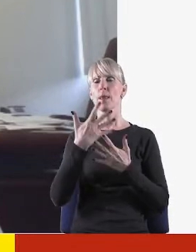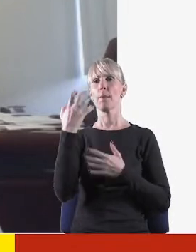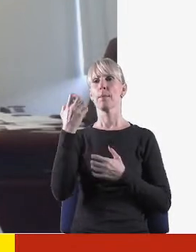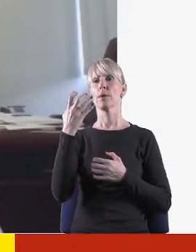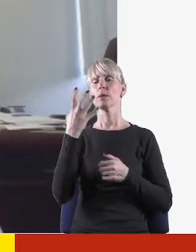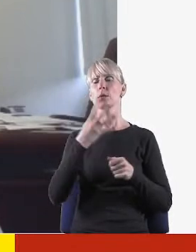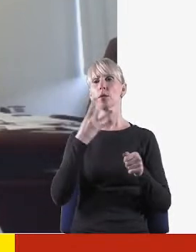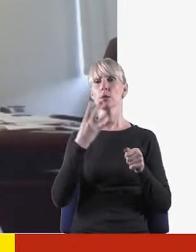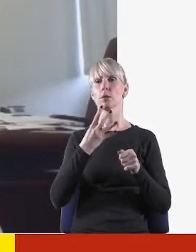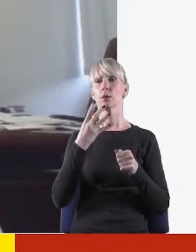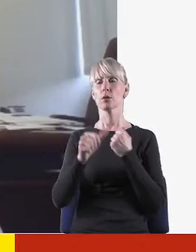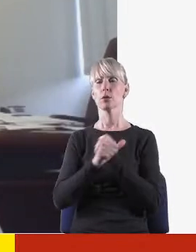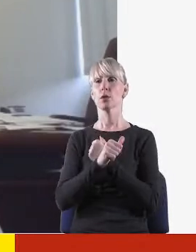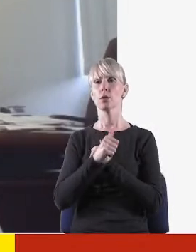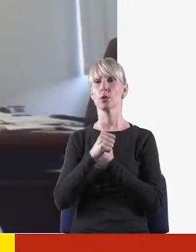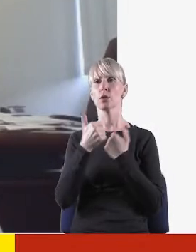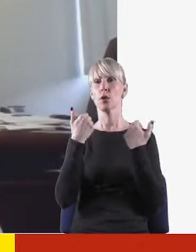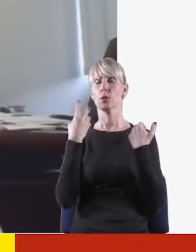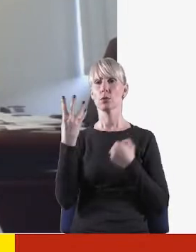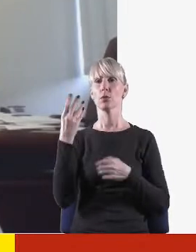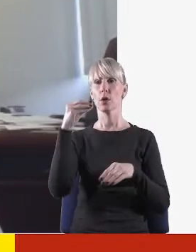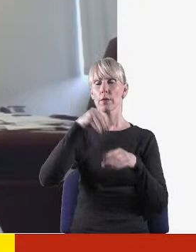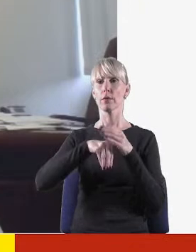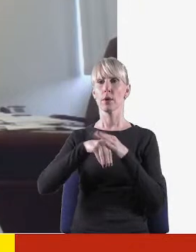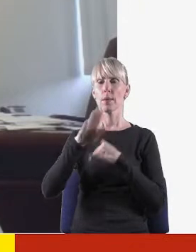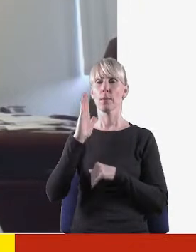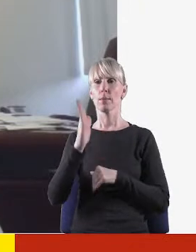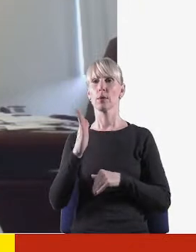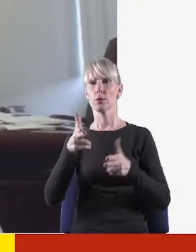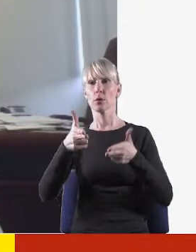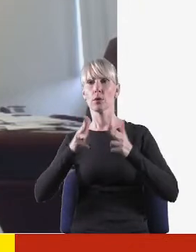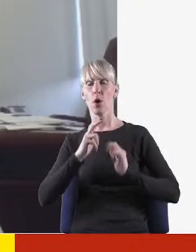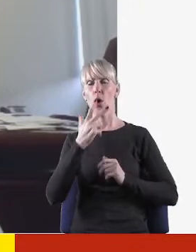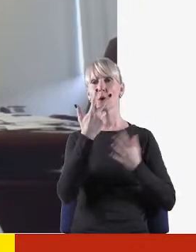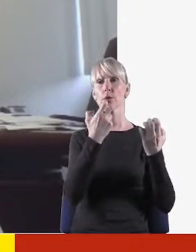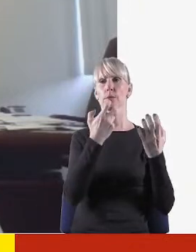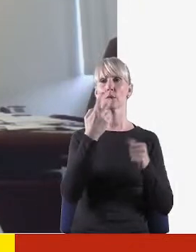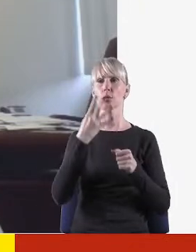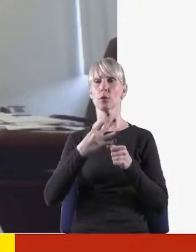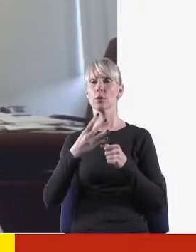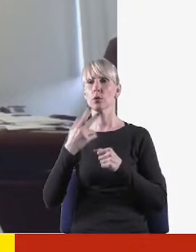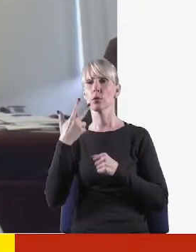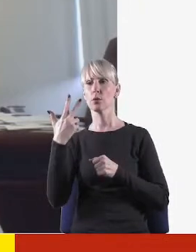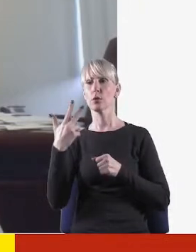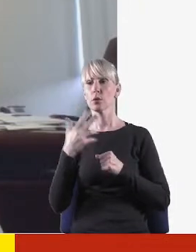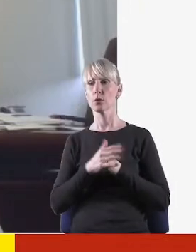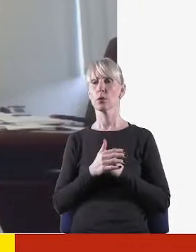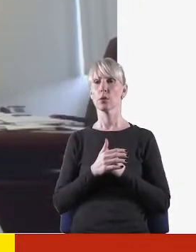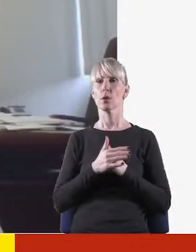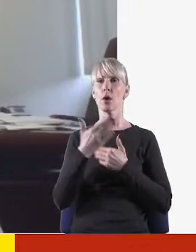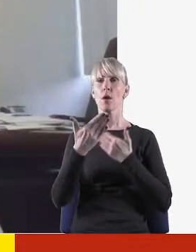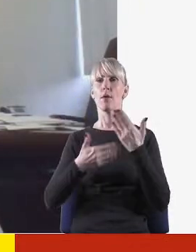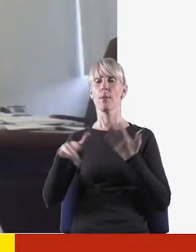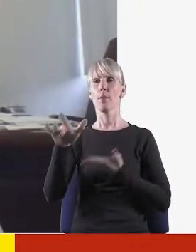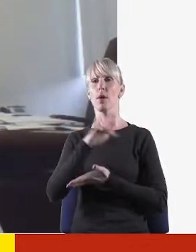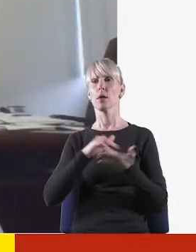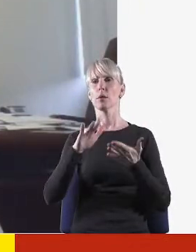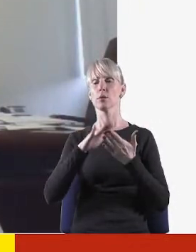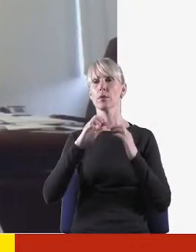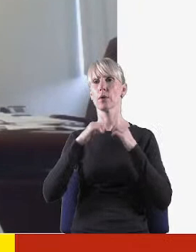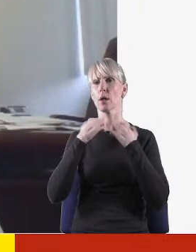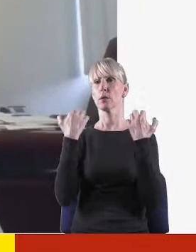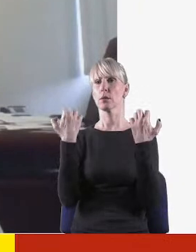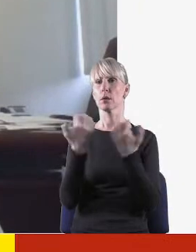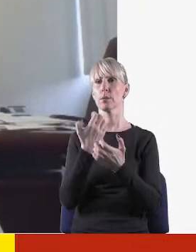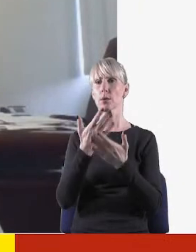566 łóżek będzie w ramach tych 843 w placówkach podległych sejmikowi